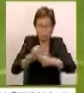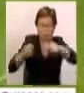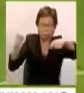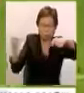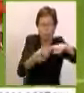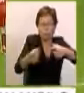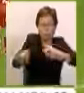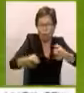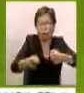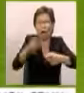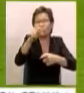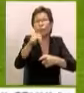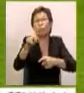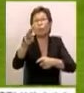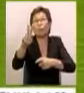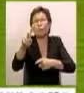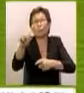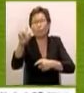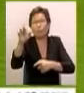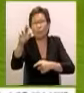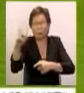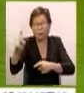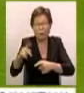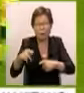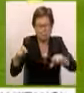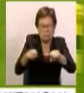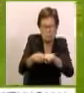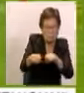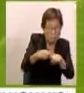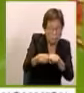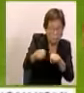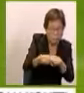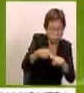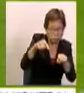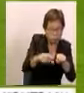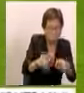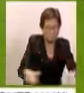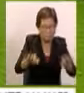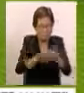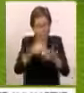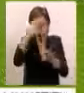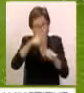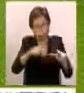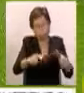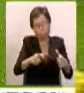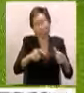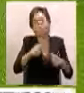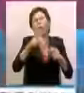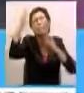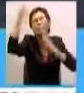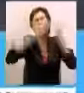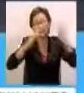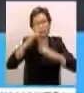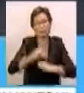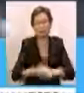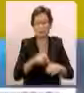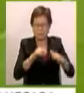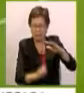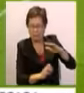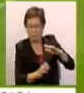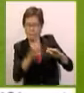kawalan skuad Milovan, serangan kejutan menjadi elemen terpenting buat skuad Tan Cheng Ho. Elemen ini